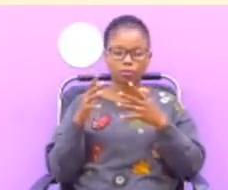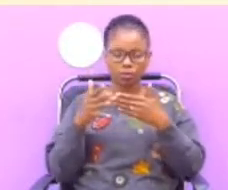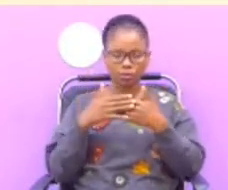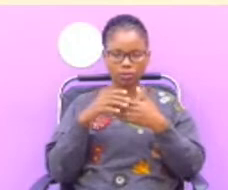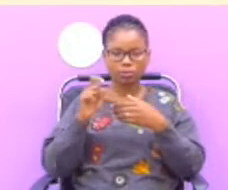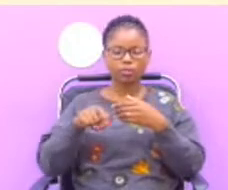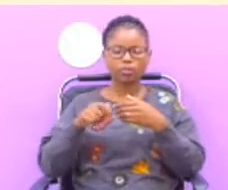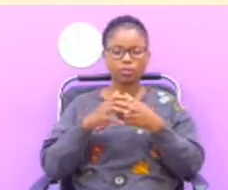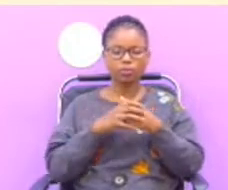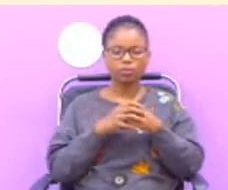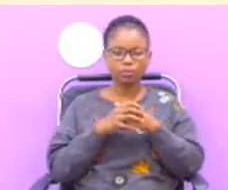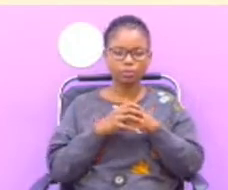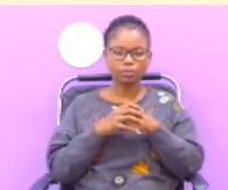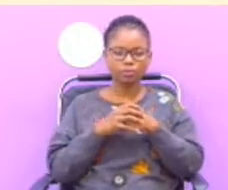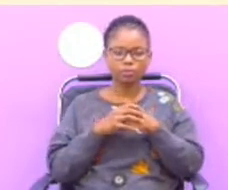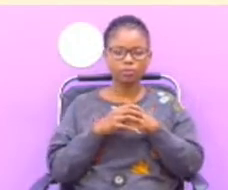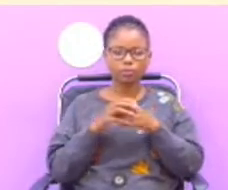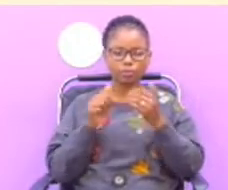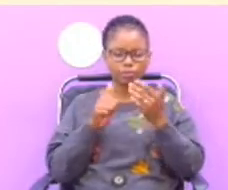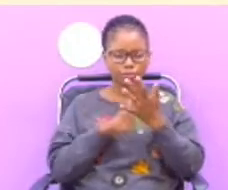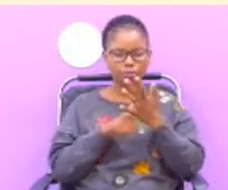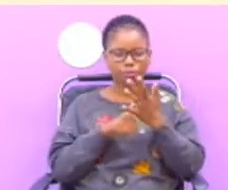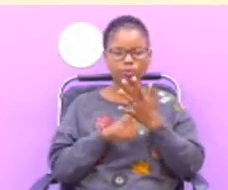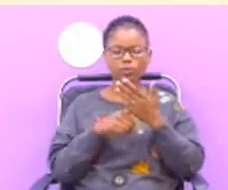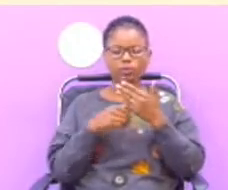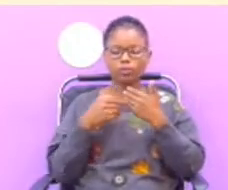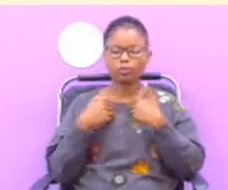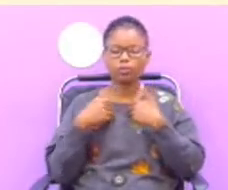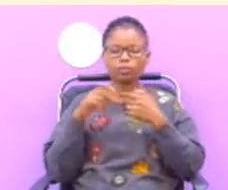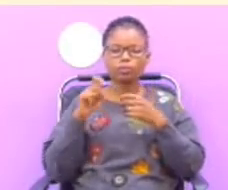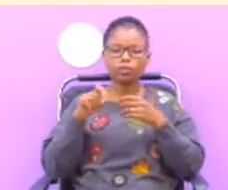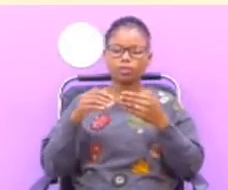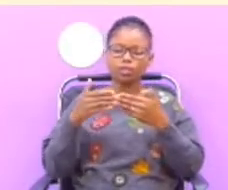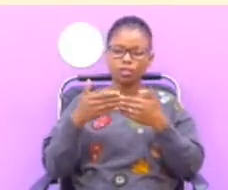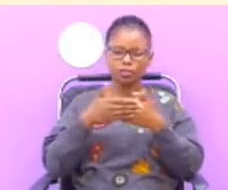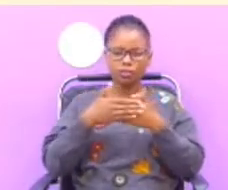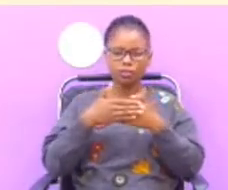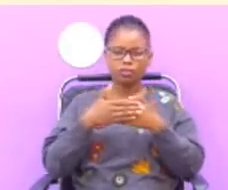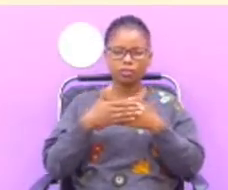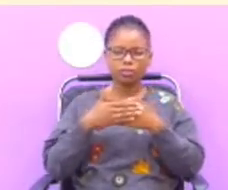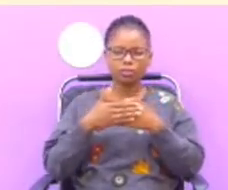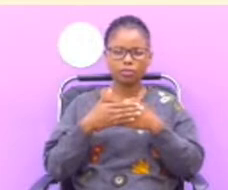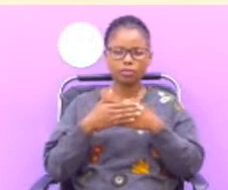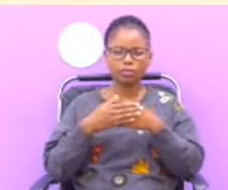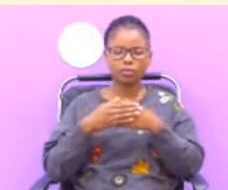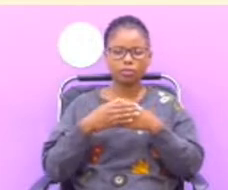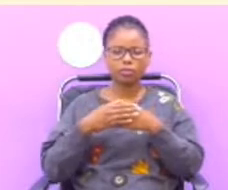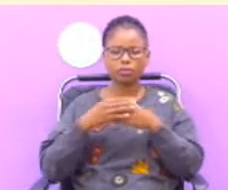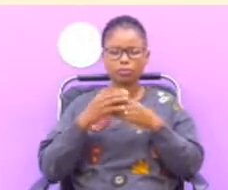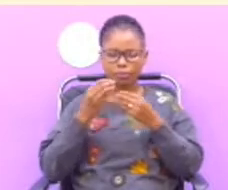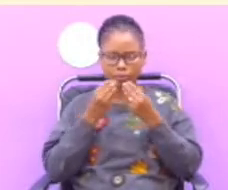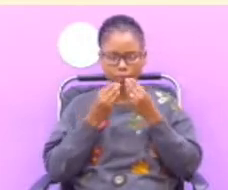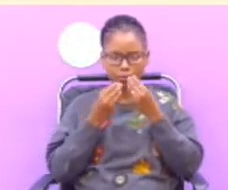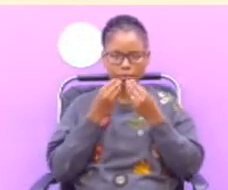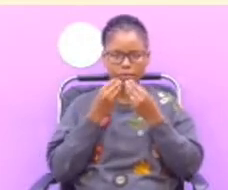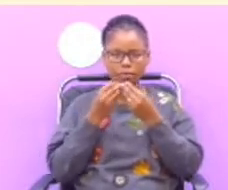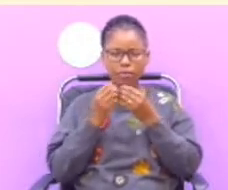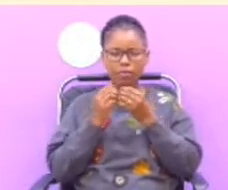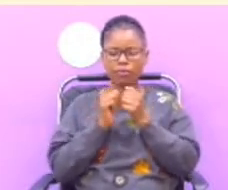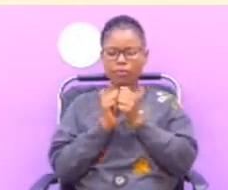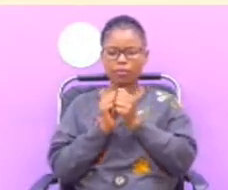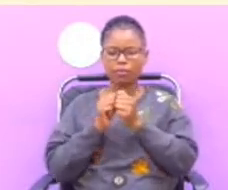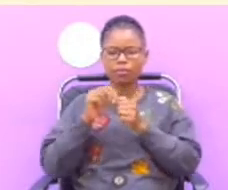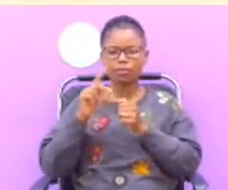Jesu. Mwanya wa mathĩna Ngai witũ nĩ ekũũthinga. Tũtikũrĩa irio cia Afilisti.